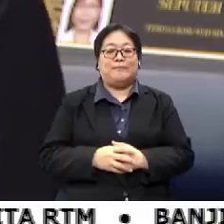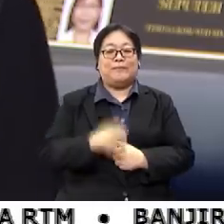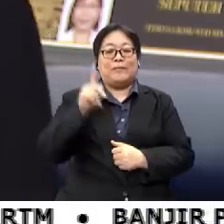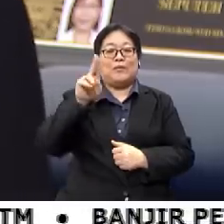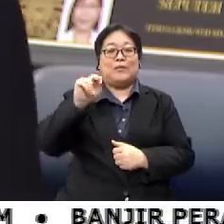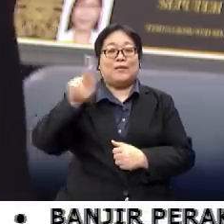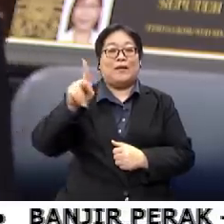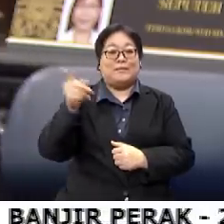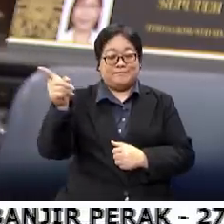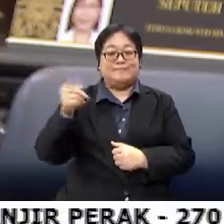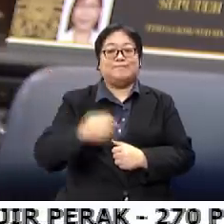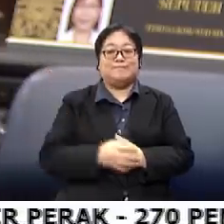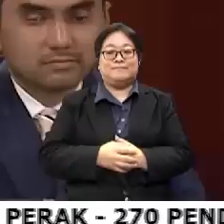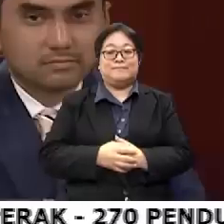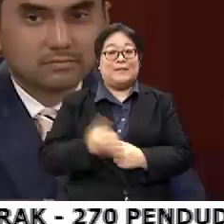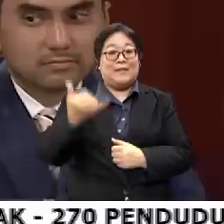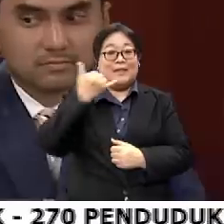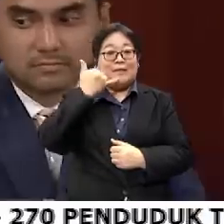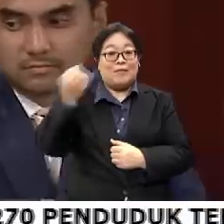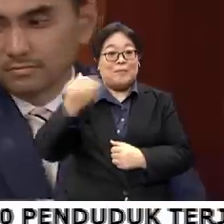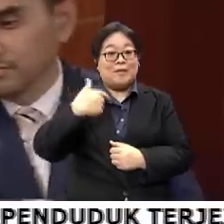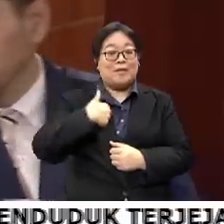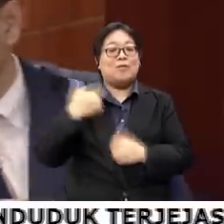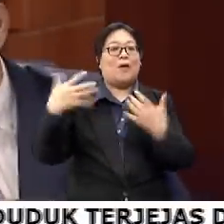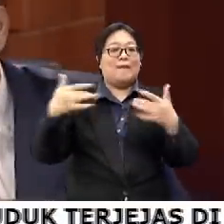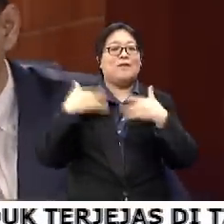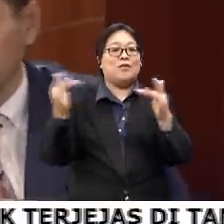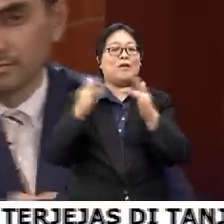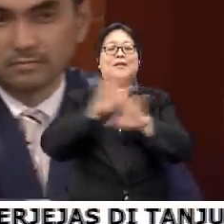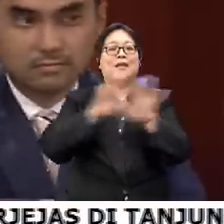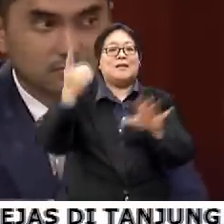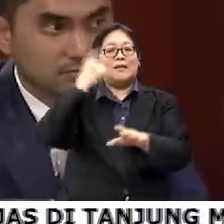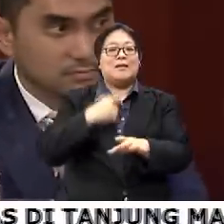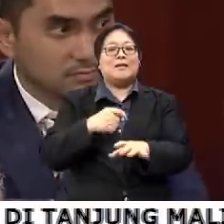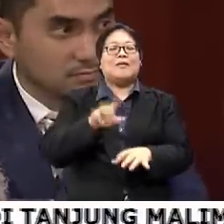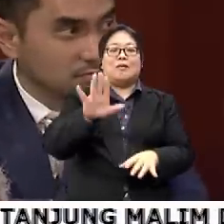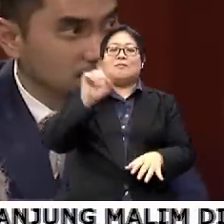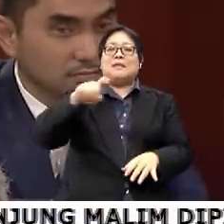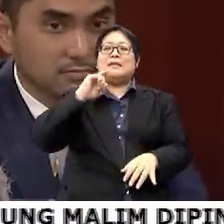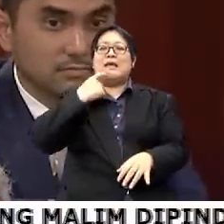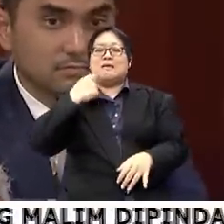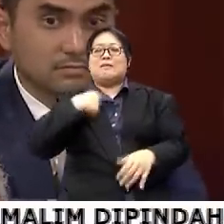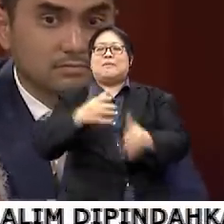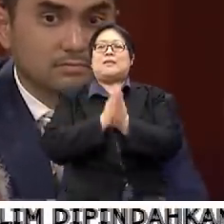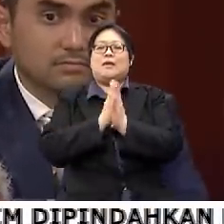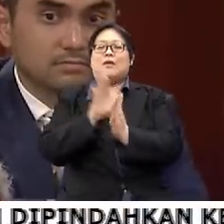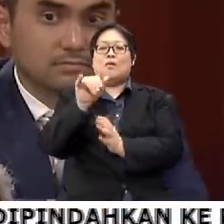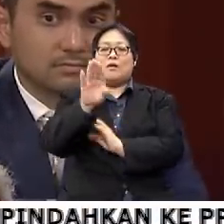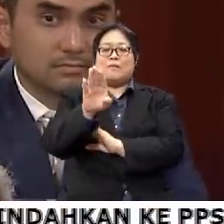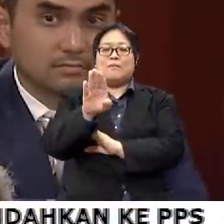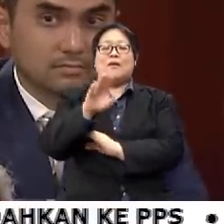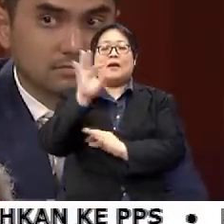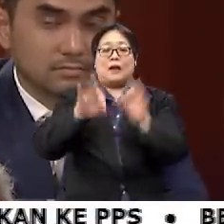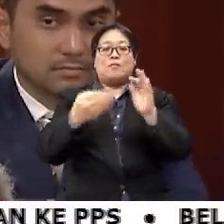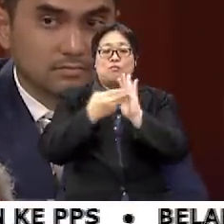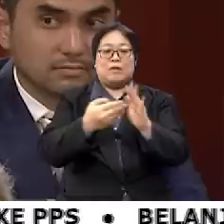Kunak. Ya? Yang telah menyatakan, telah dihubungi. Jangan tanya. Itu tuan, ini amat serius. Saya minta yang berhormat semula. Kalau